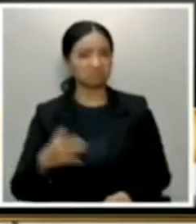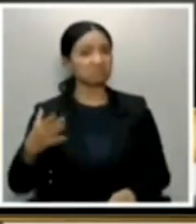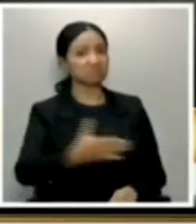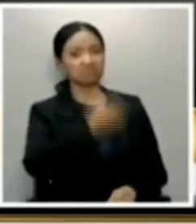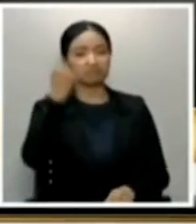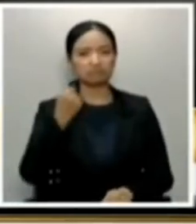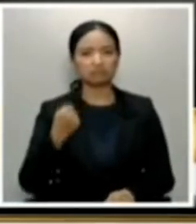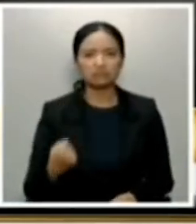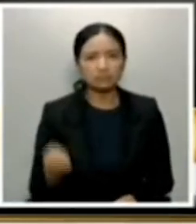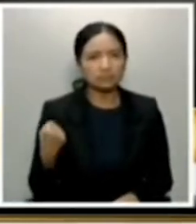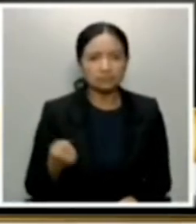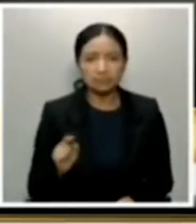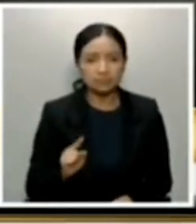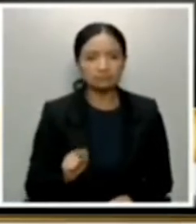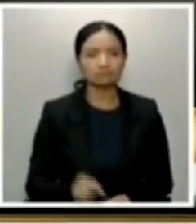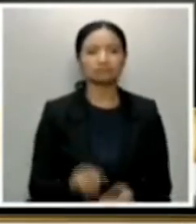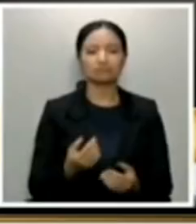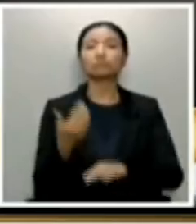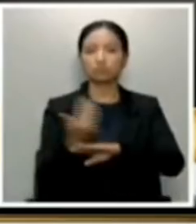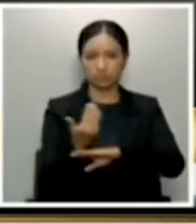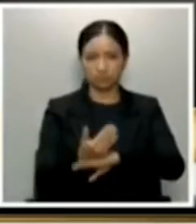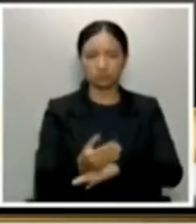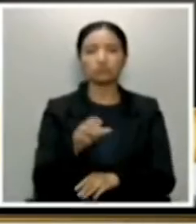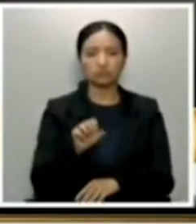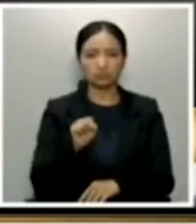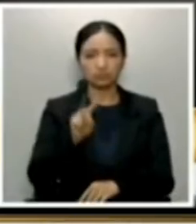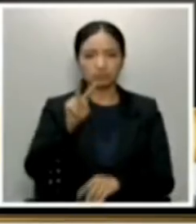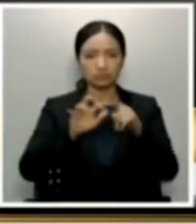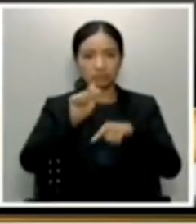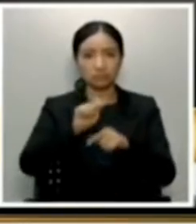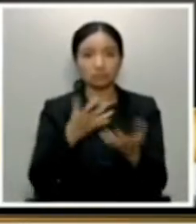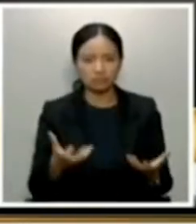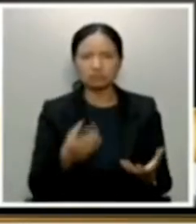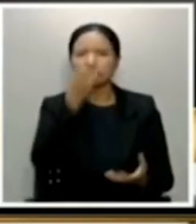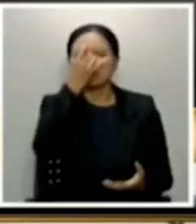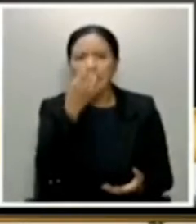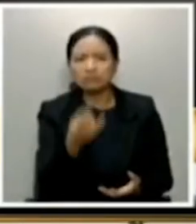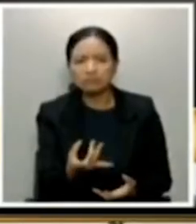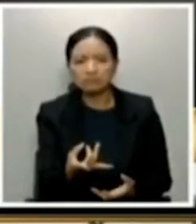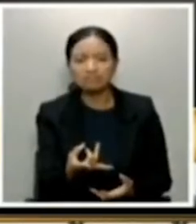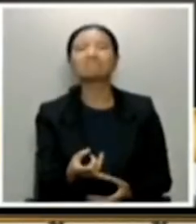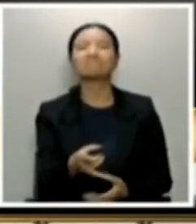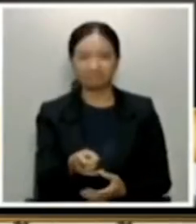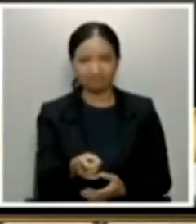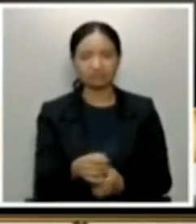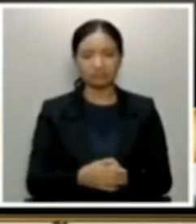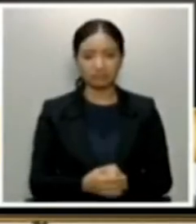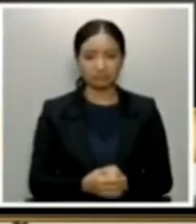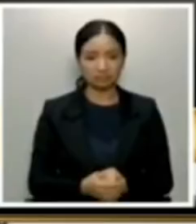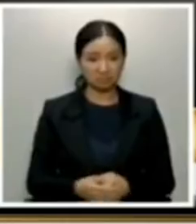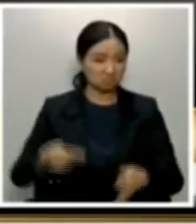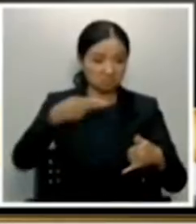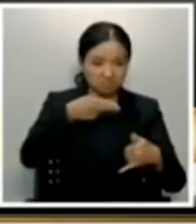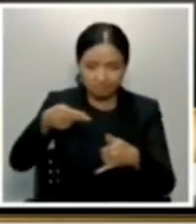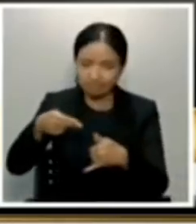ทันทีตามมาก็คือสื่อเพราะอะไรเพราะจะยึดกุมประชาชนได้ท่านไปใช้ปืนเจาะหัวทุกค